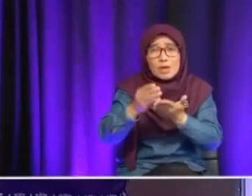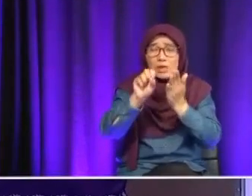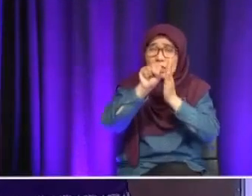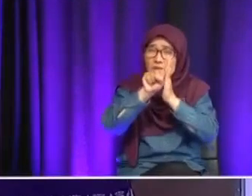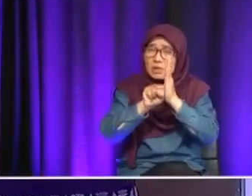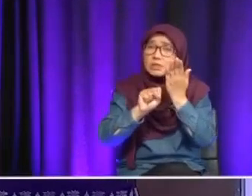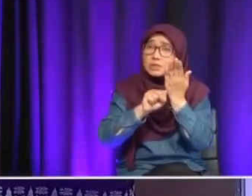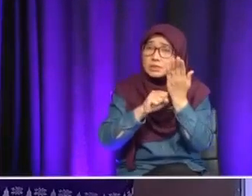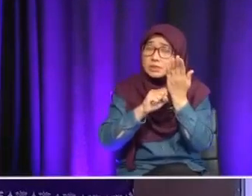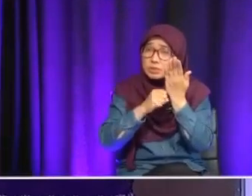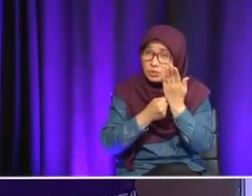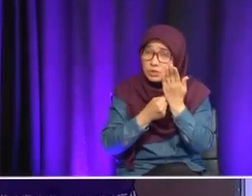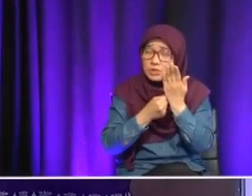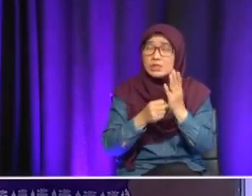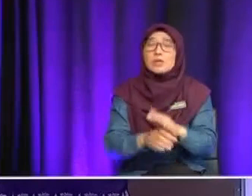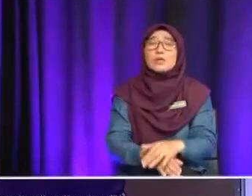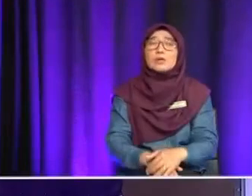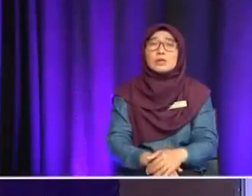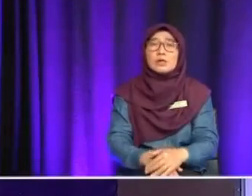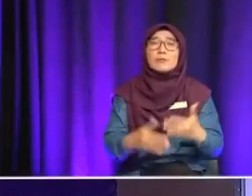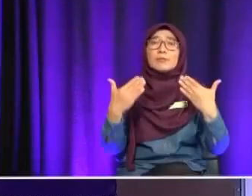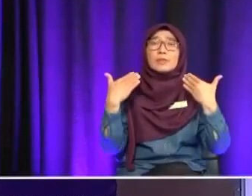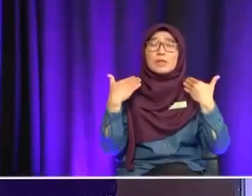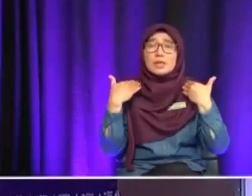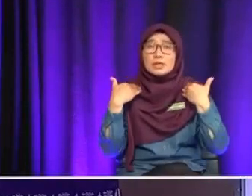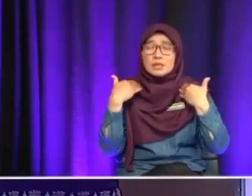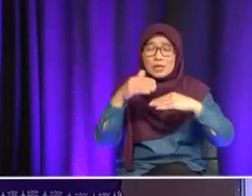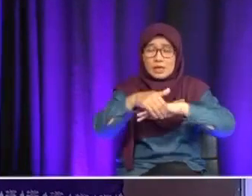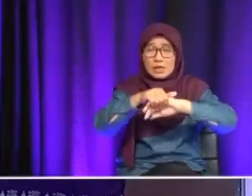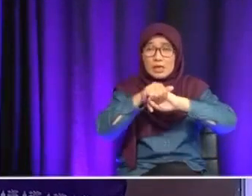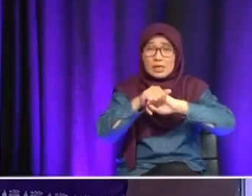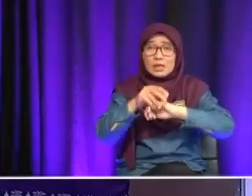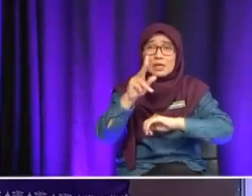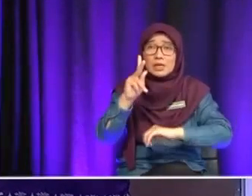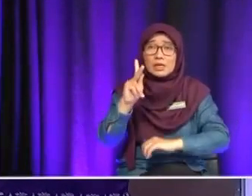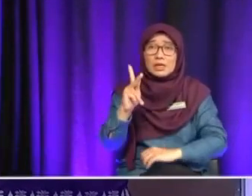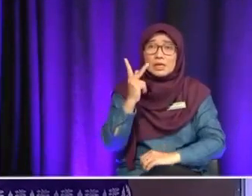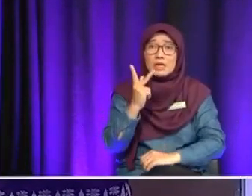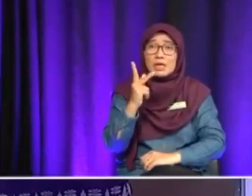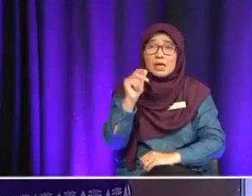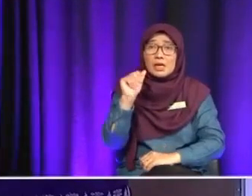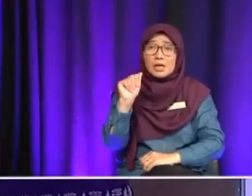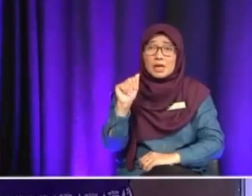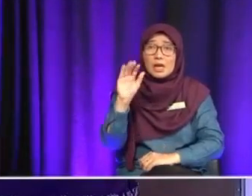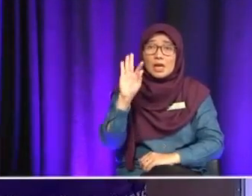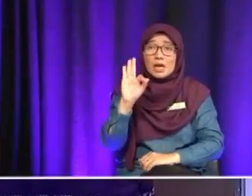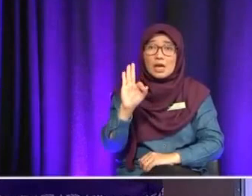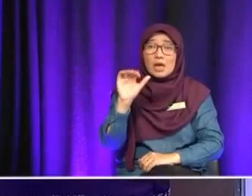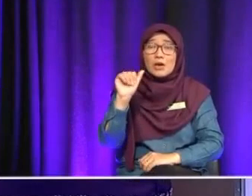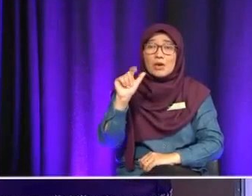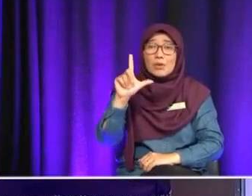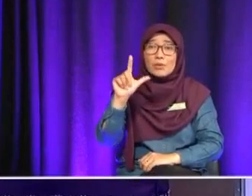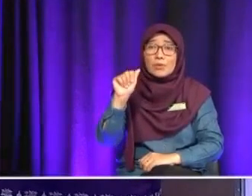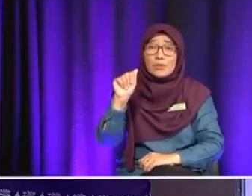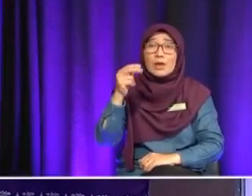Adanya akad kafalah yang memberi orang kata jaminan supaya ada rasa selamat kepada orang yang memberi